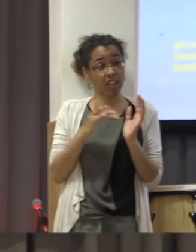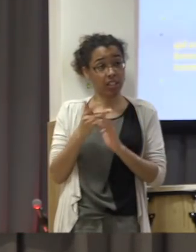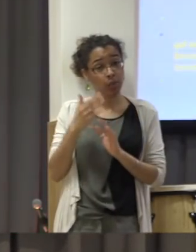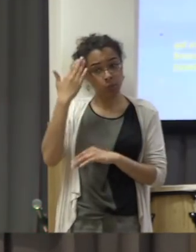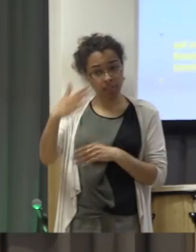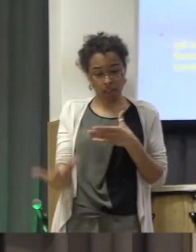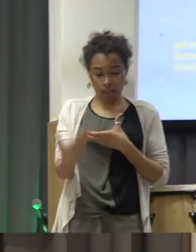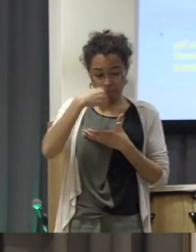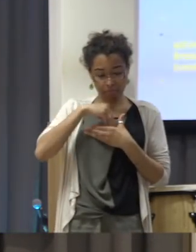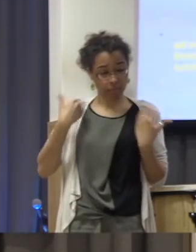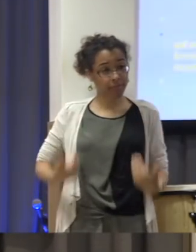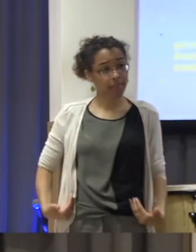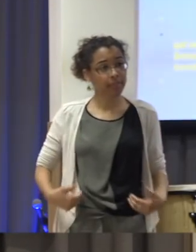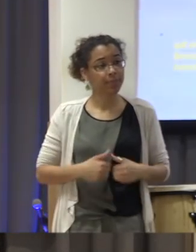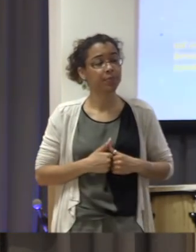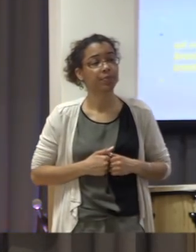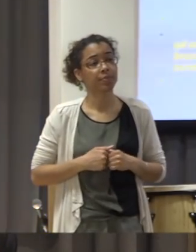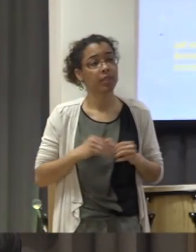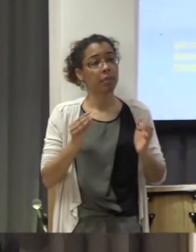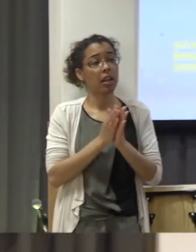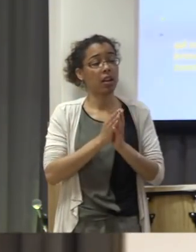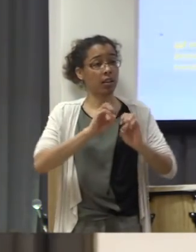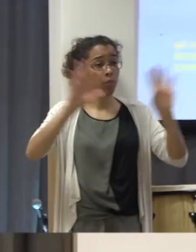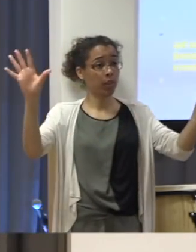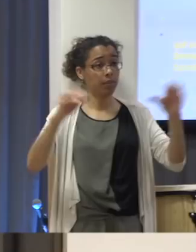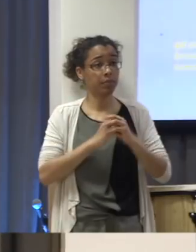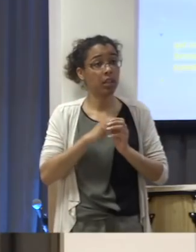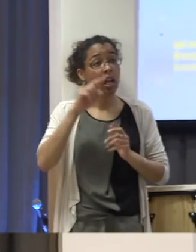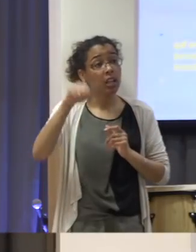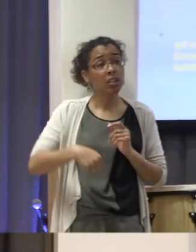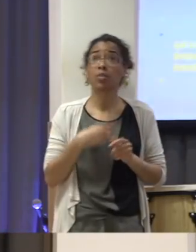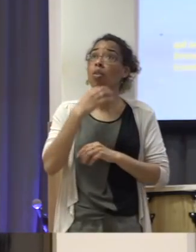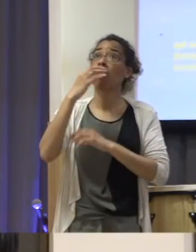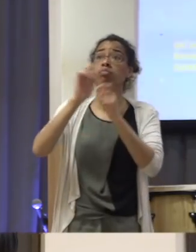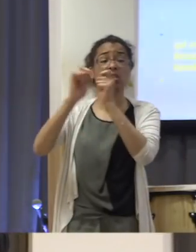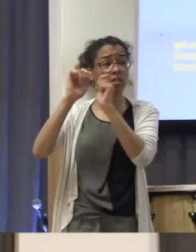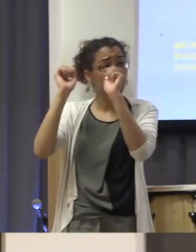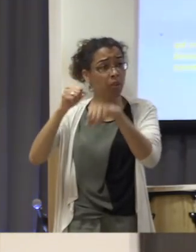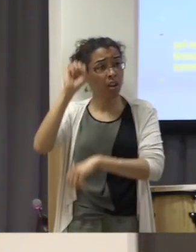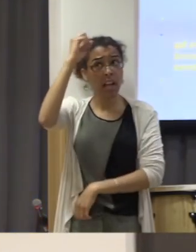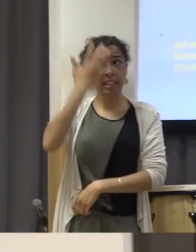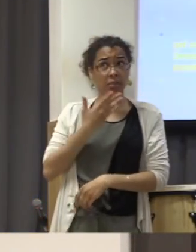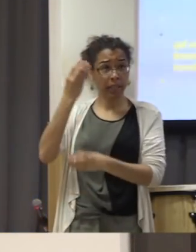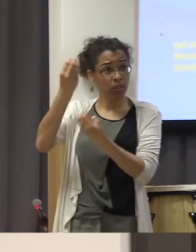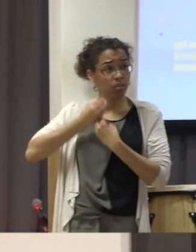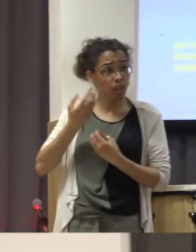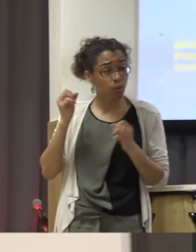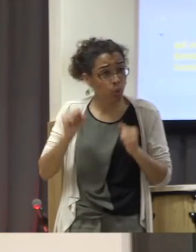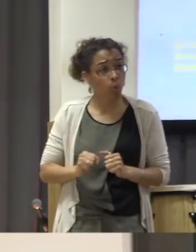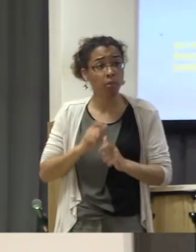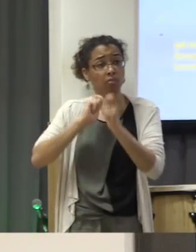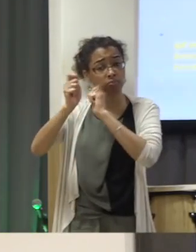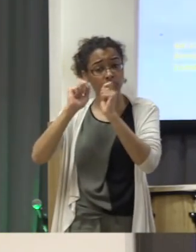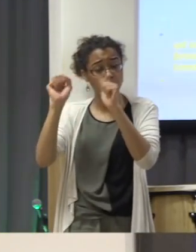toi. Alléluia. Et Jésus est en toi. Il faut le consulter. Il nous a envoyé son esprit. Nous devons à tout